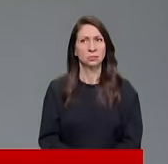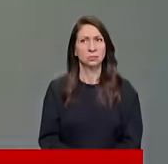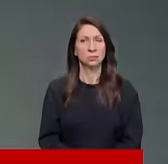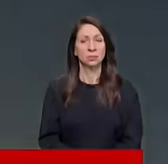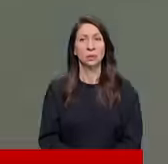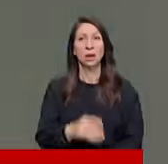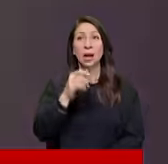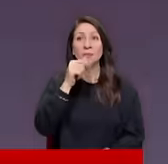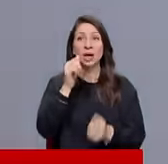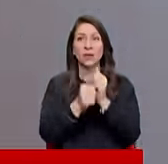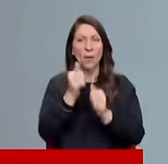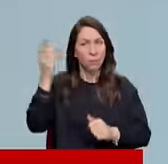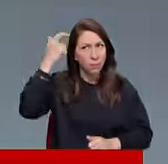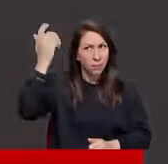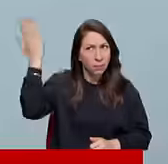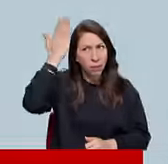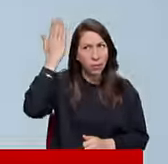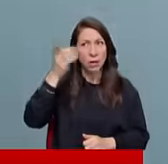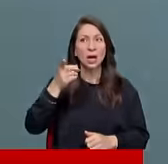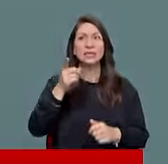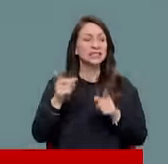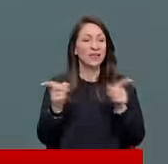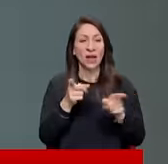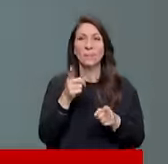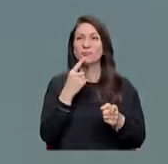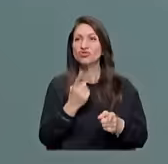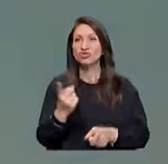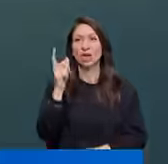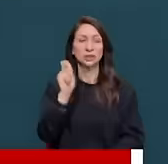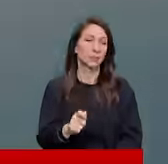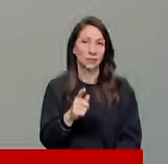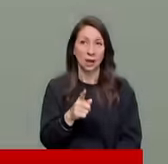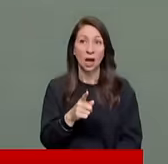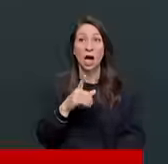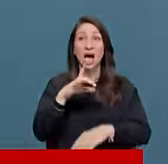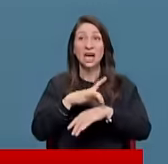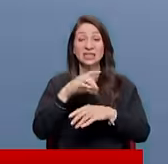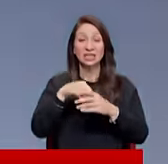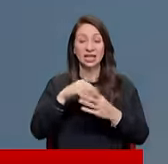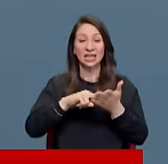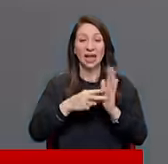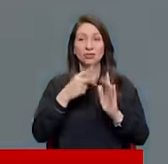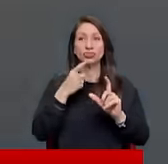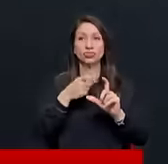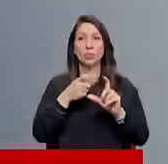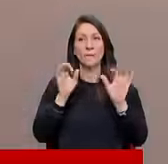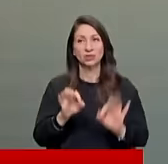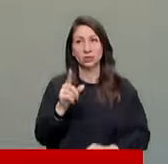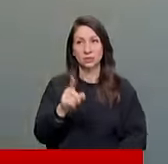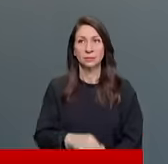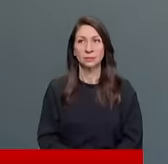Sakin ol. Kazankaya kavgada başından yaralandı. Taraflar birbirinden şikayetçi oldu. Hastanede idari soruşturma başladı.